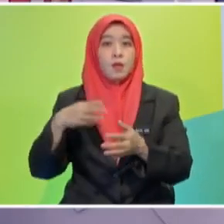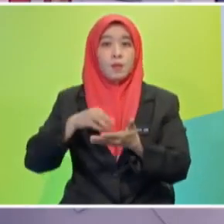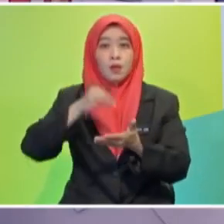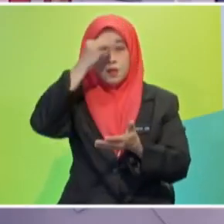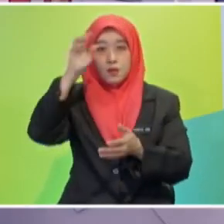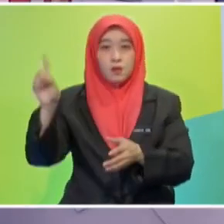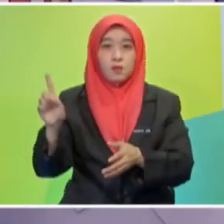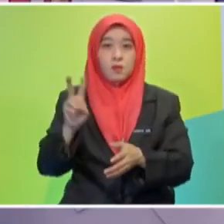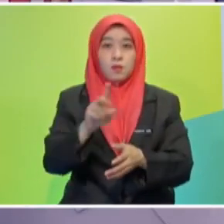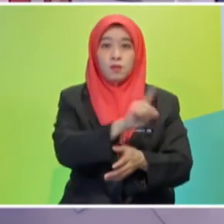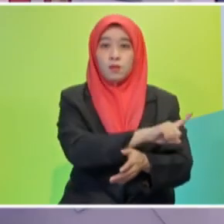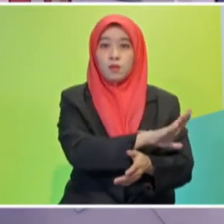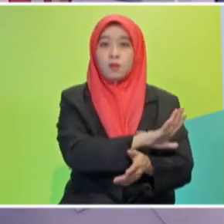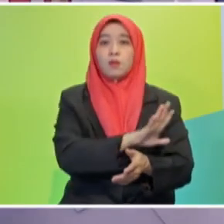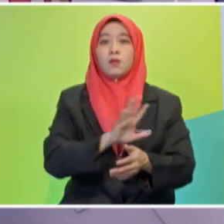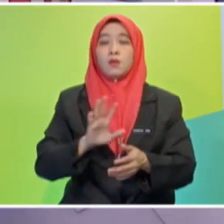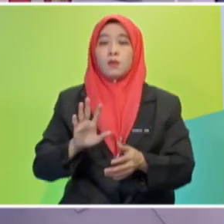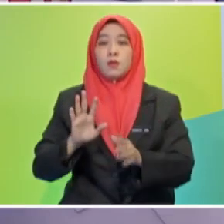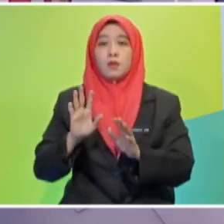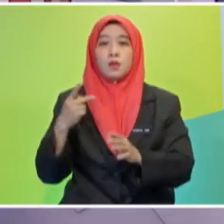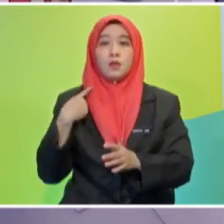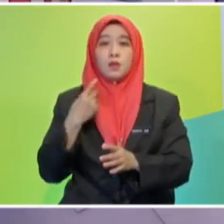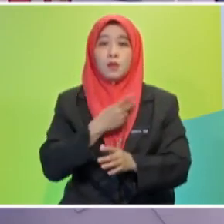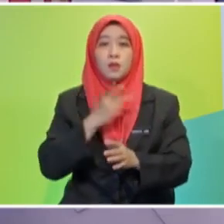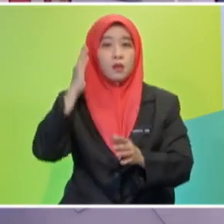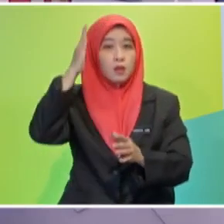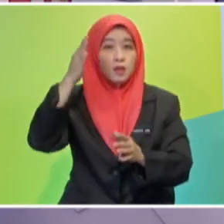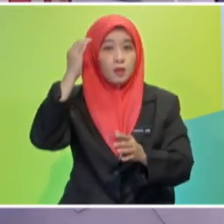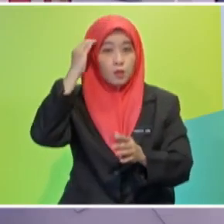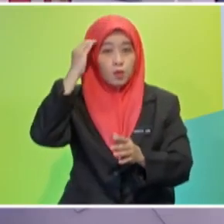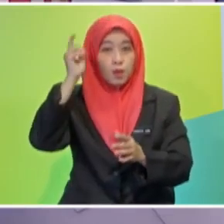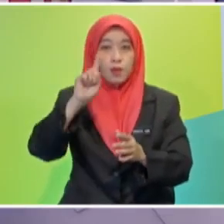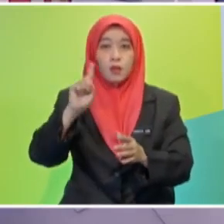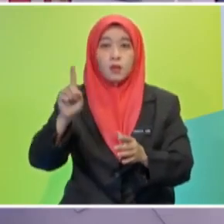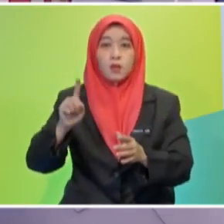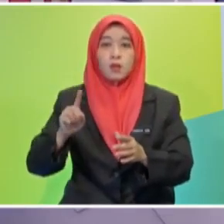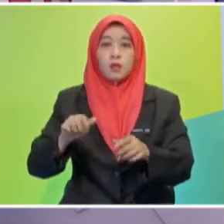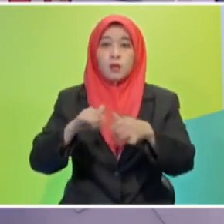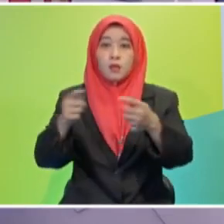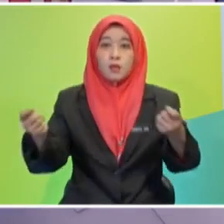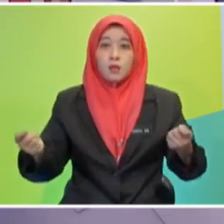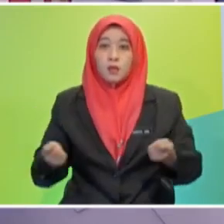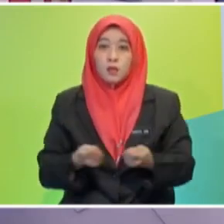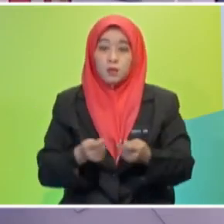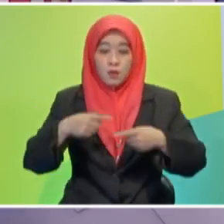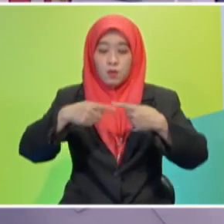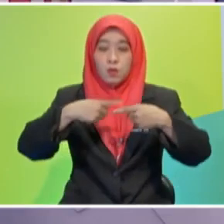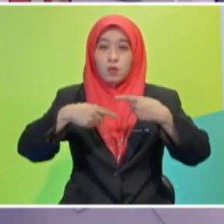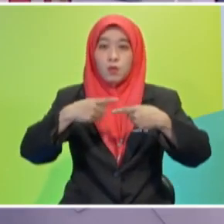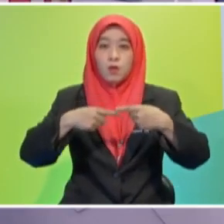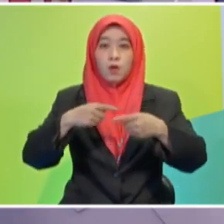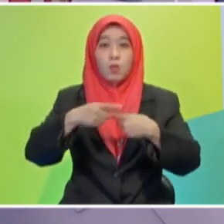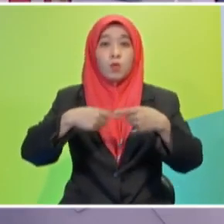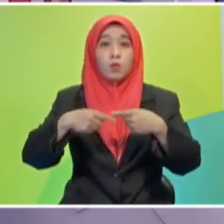persatu. Okey. Kita akan kenal pasti di mana kedudukan motor. Okey, motor selalunya dia berada di